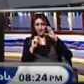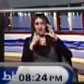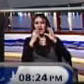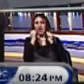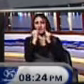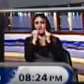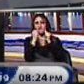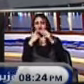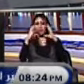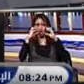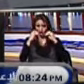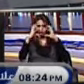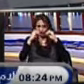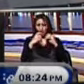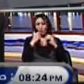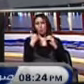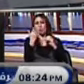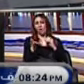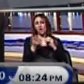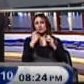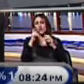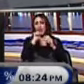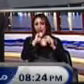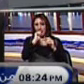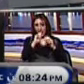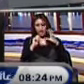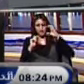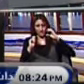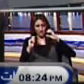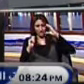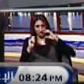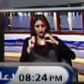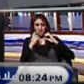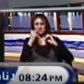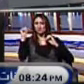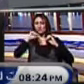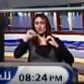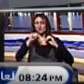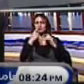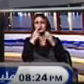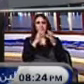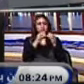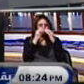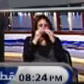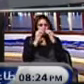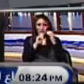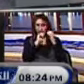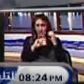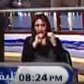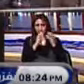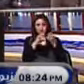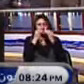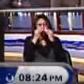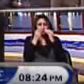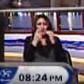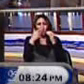متهالكة مش سهلة ان هو يغمس فيها الاصابع بتاعته، ممكن يحاول يشم الريحة بتاعتها، فاذا لقى ان في